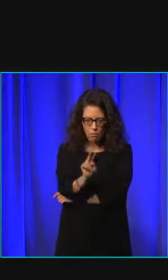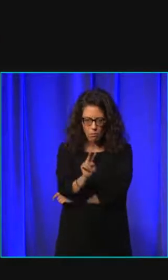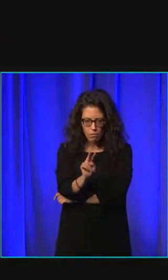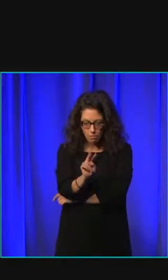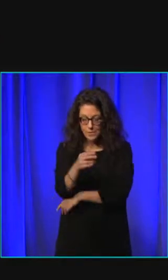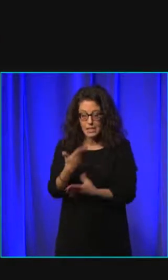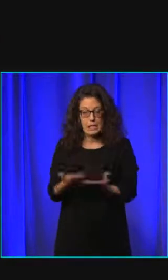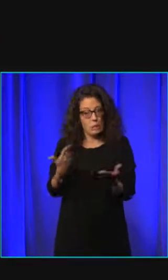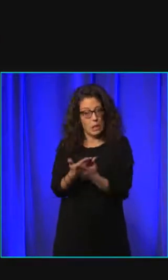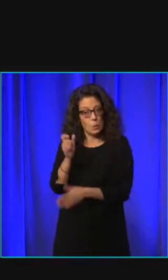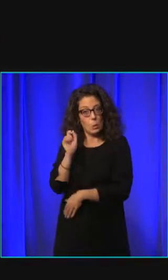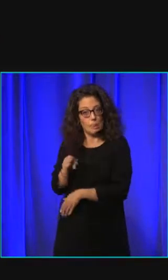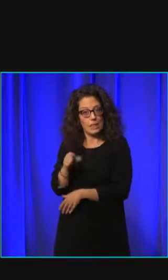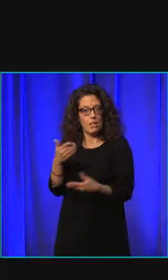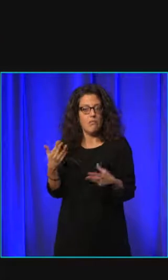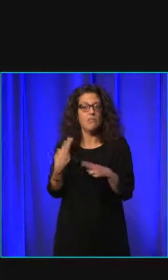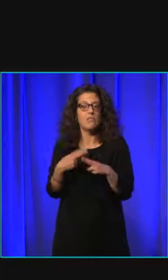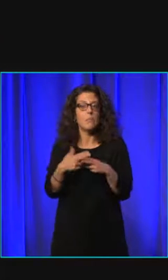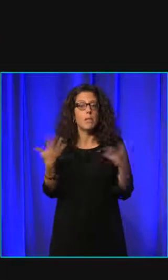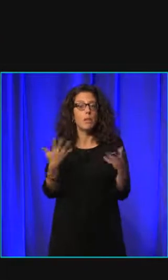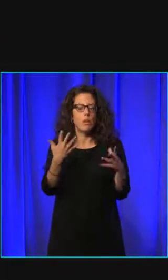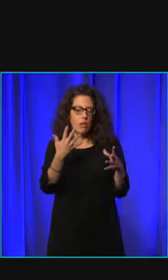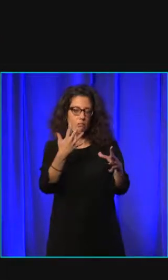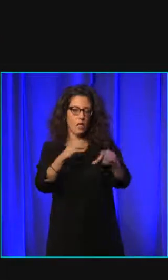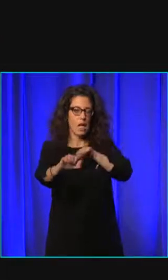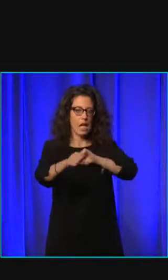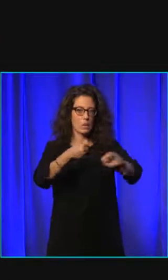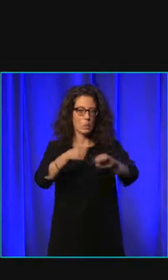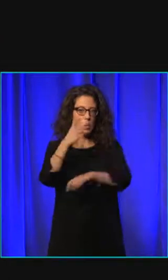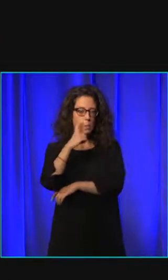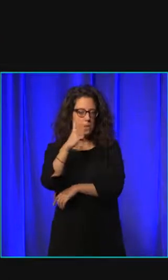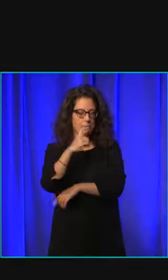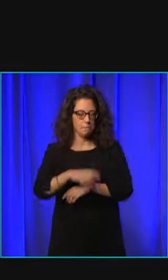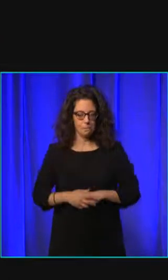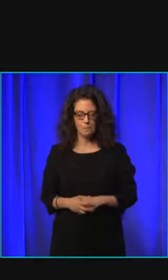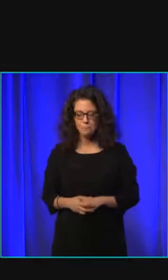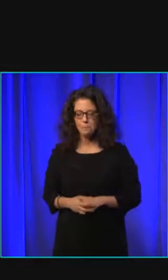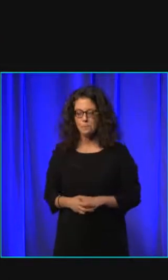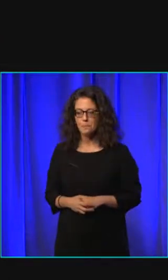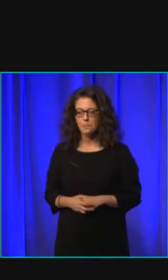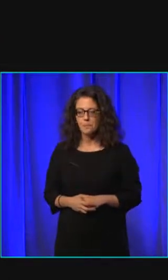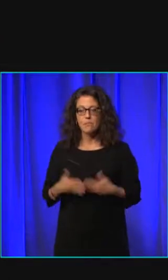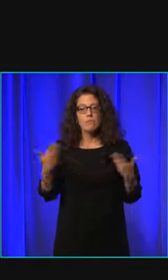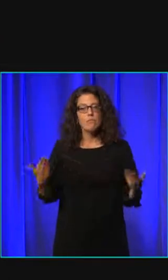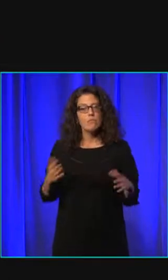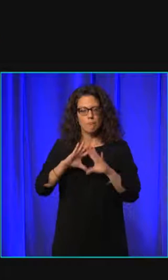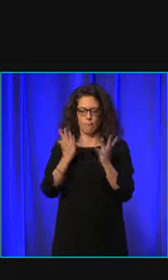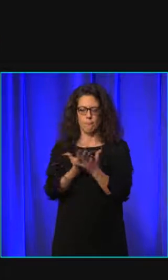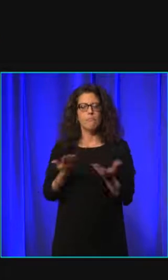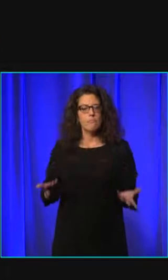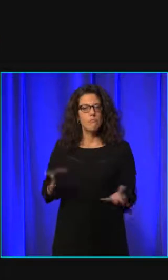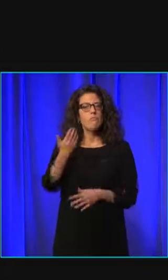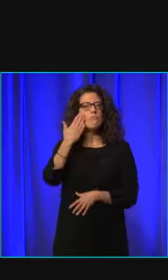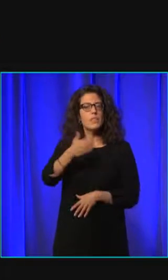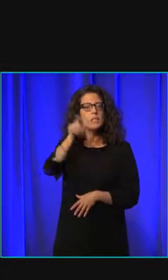ce cas-ci, on va parler d'action observée. Et lorsqu'un individu fabrique dans